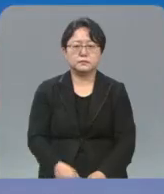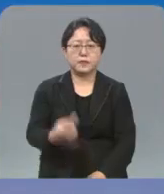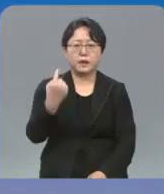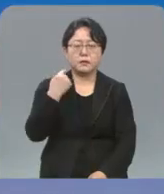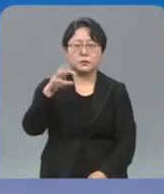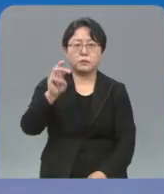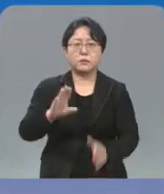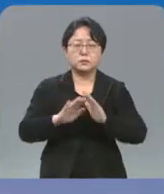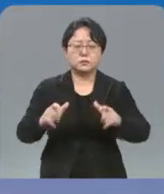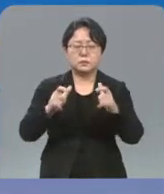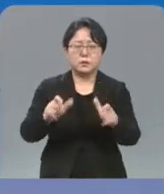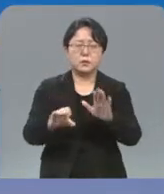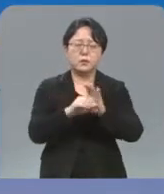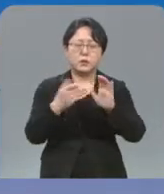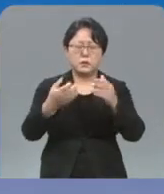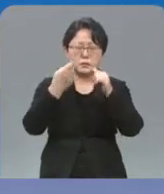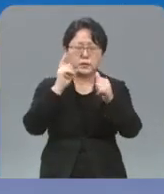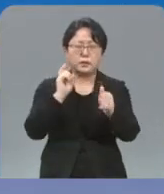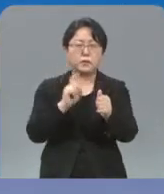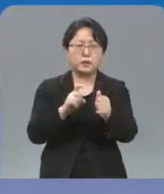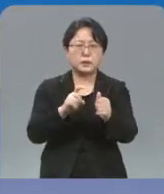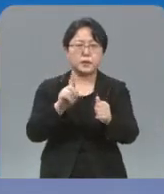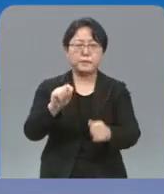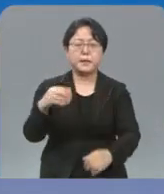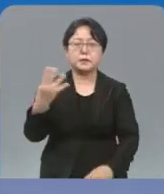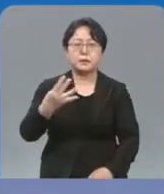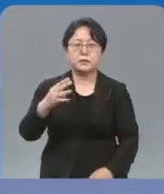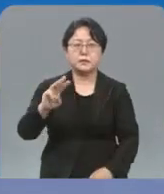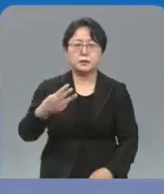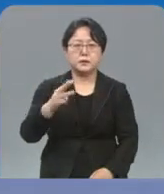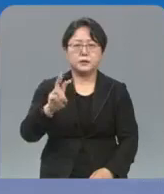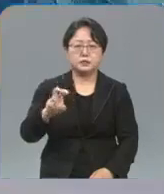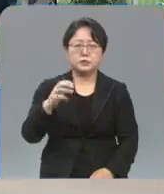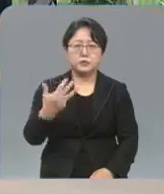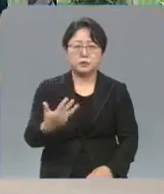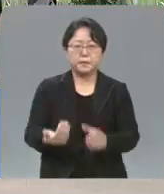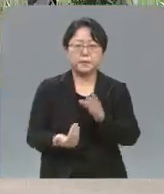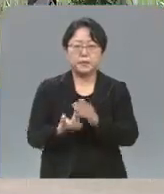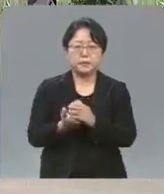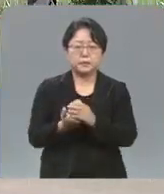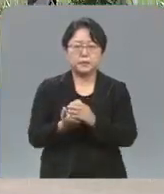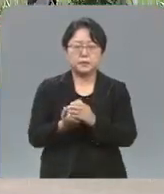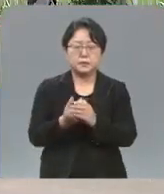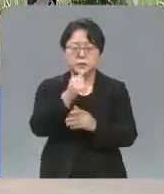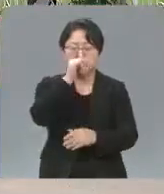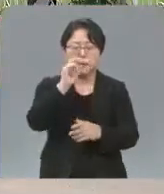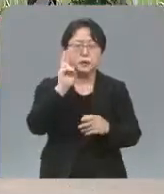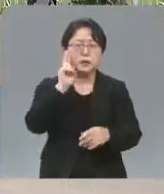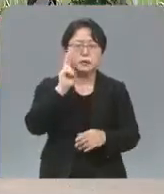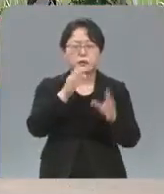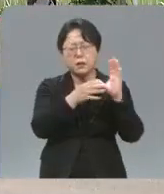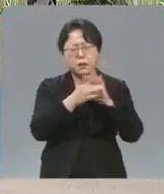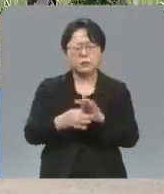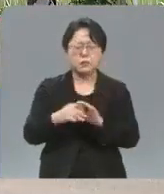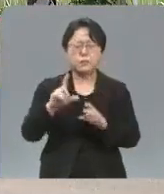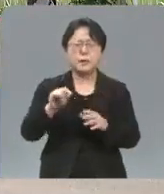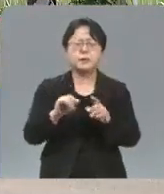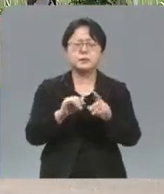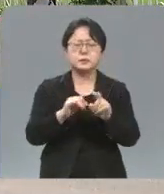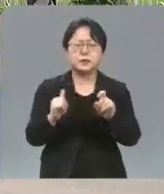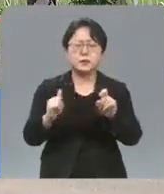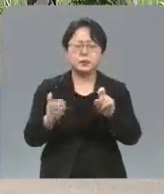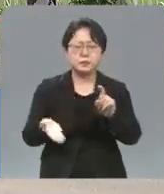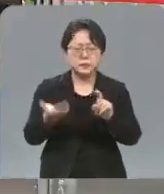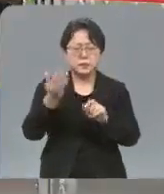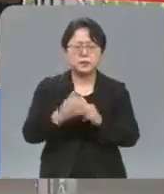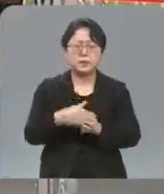어제 광주 전남에서 코로나19 신규 확진자가 14,328명이 발생해서 이틀 연속 확진자 수 만 명대를